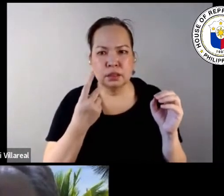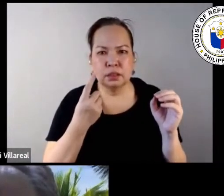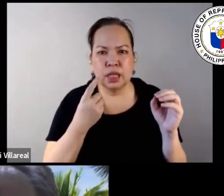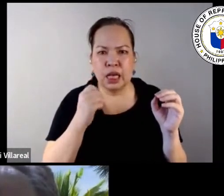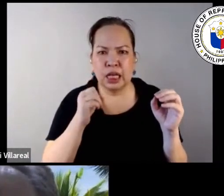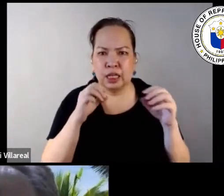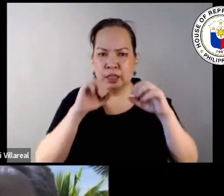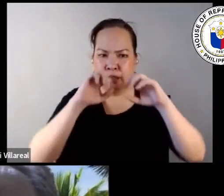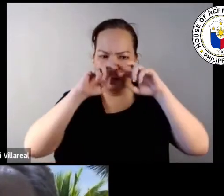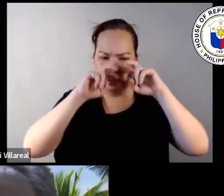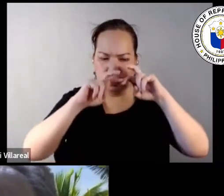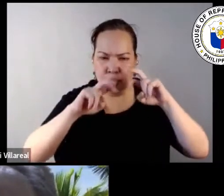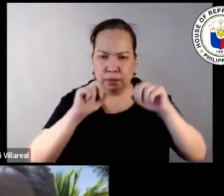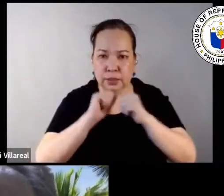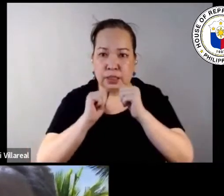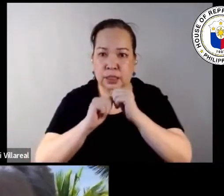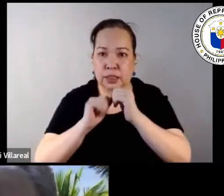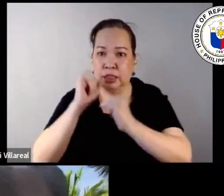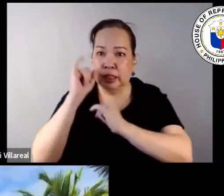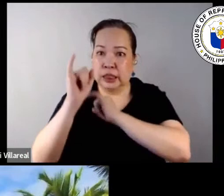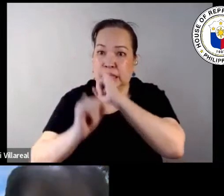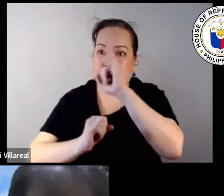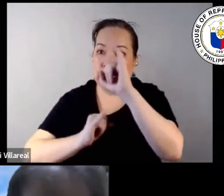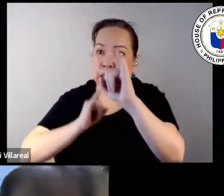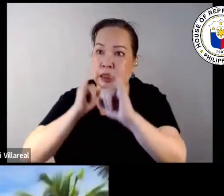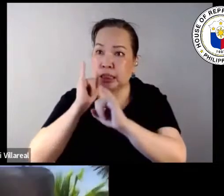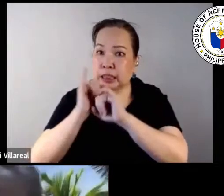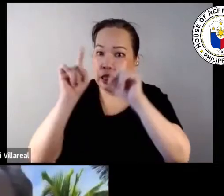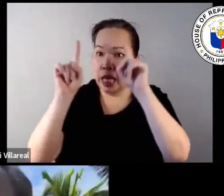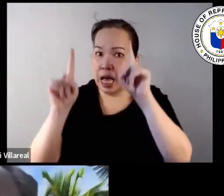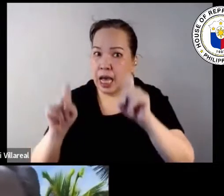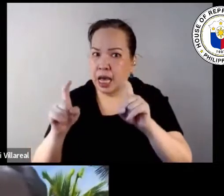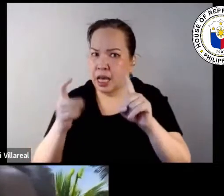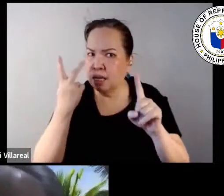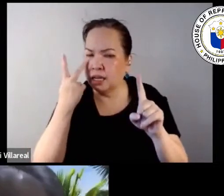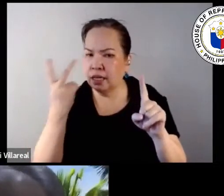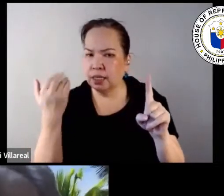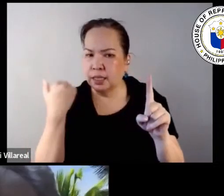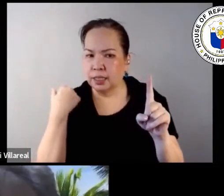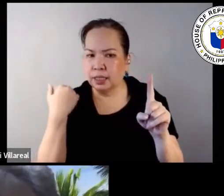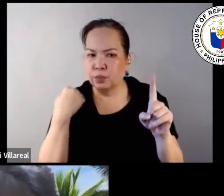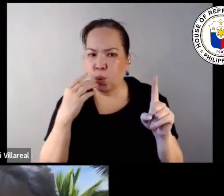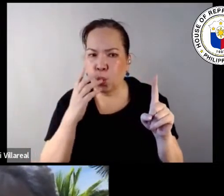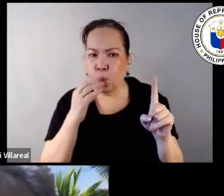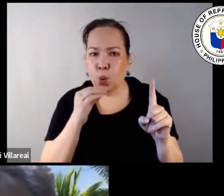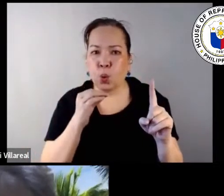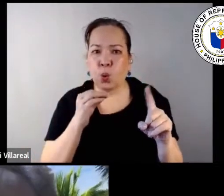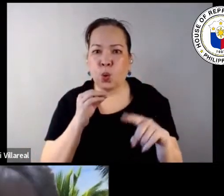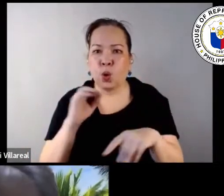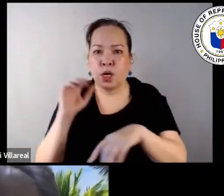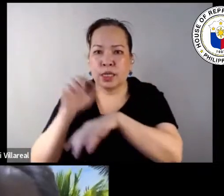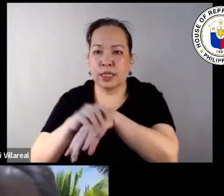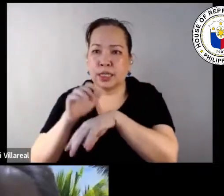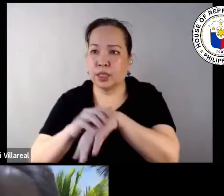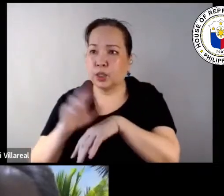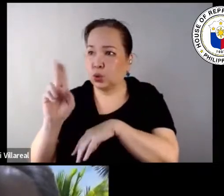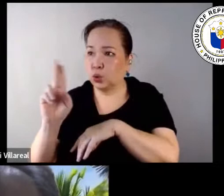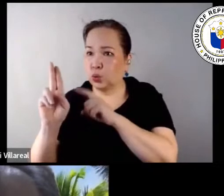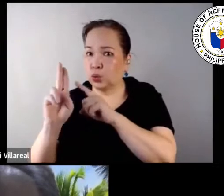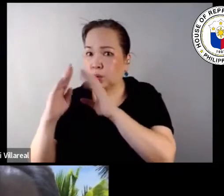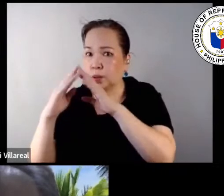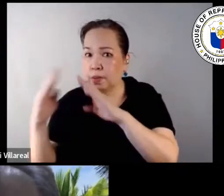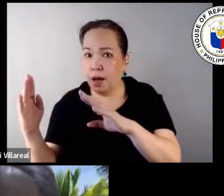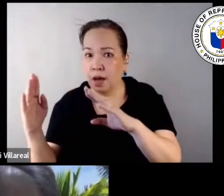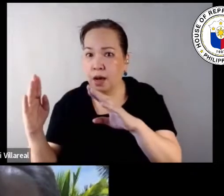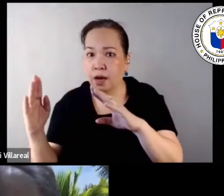paghinimay po natin yung mga international assessment examinations na yung nagsasalita ng wikang English sa bahay